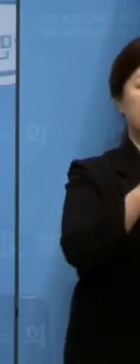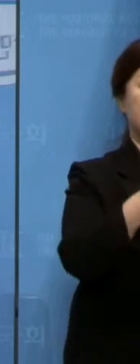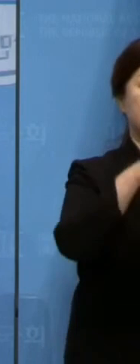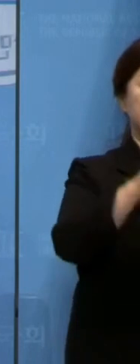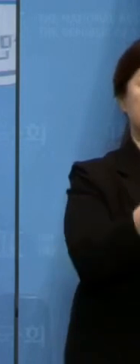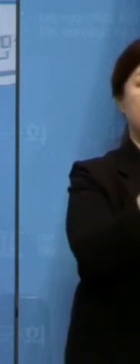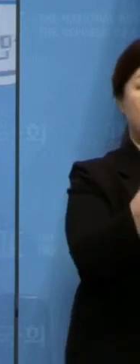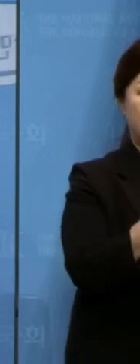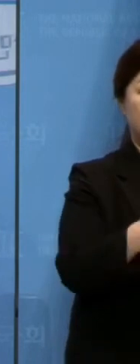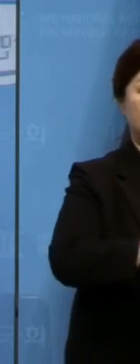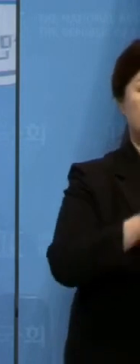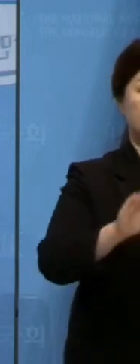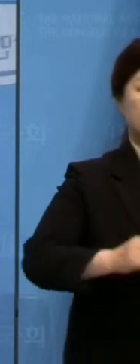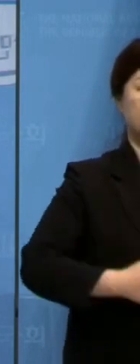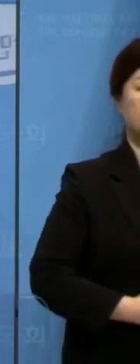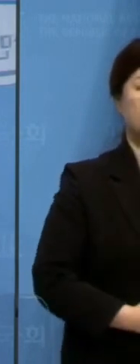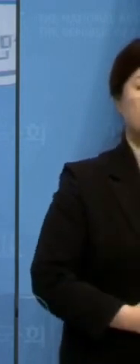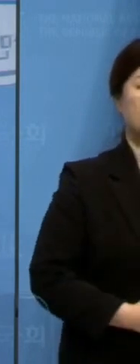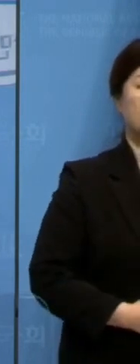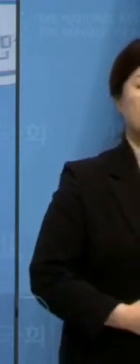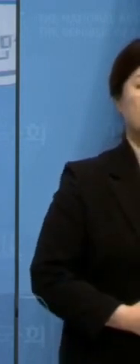천준호 의원입니다.